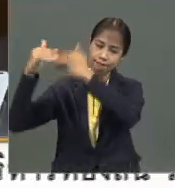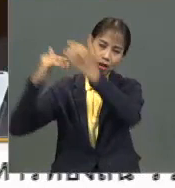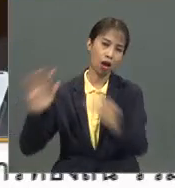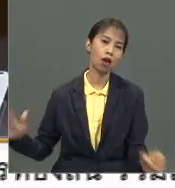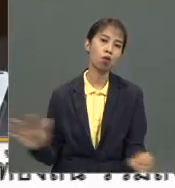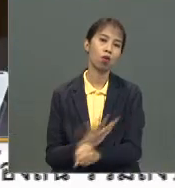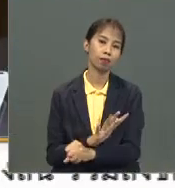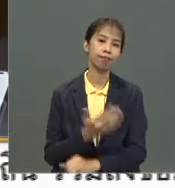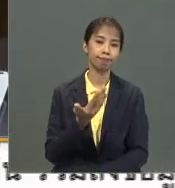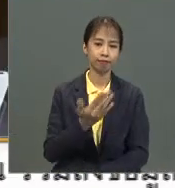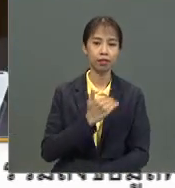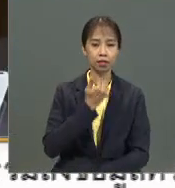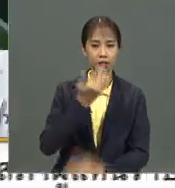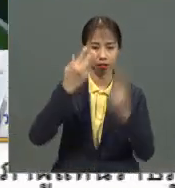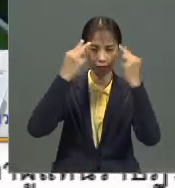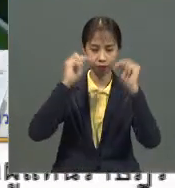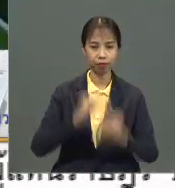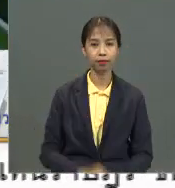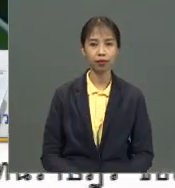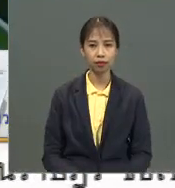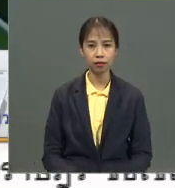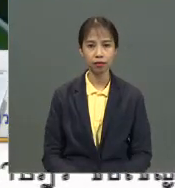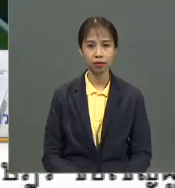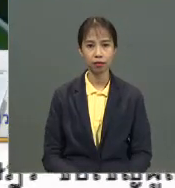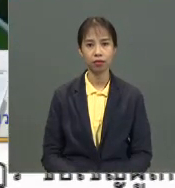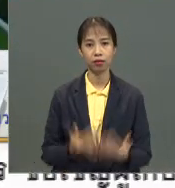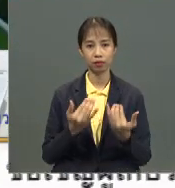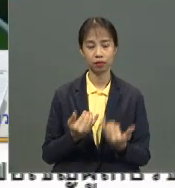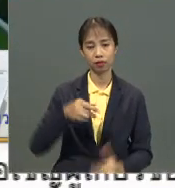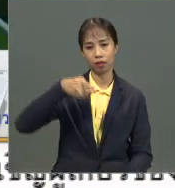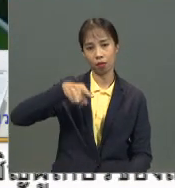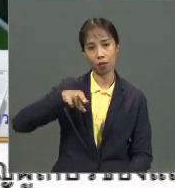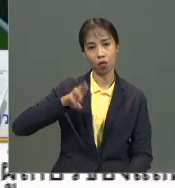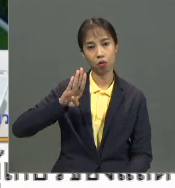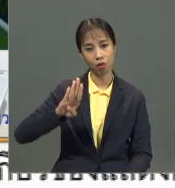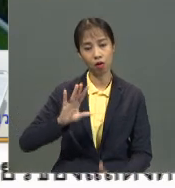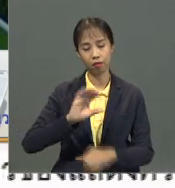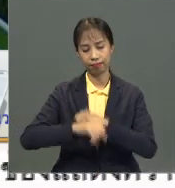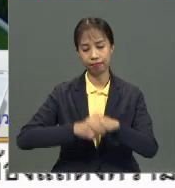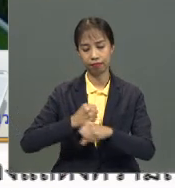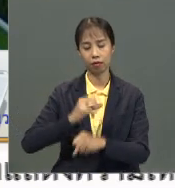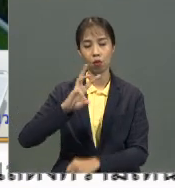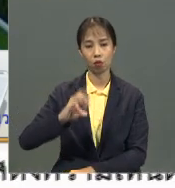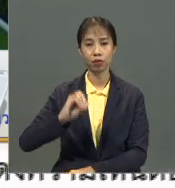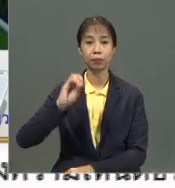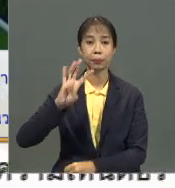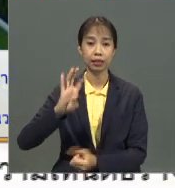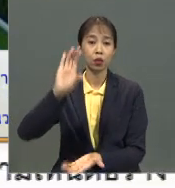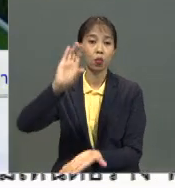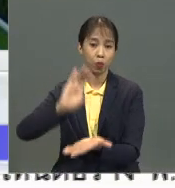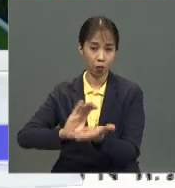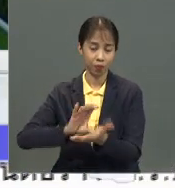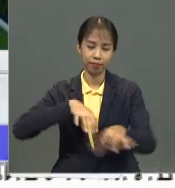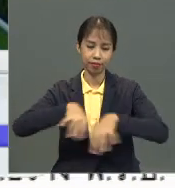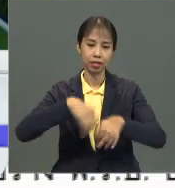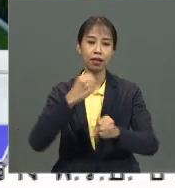งท่านนายกรัฐมนตรีกันดูครับ ร่างพระราชบัญญัติงบประมาณรายจ่ายประจำปีงบประมาณ2564ได้จัดทำขึ้นมีเป้า